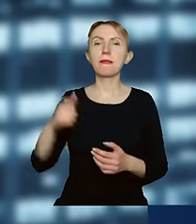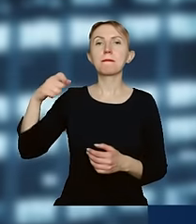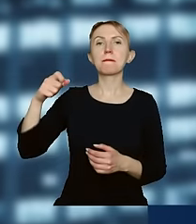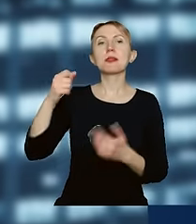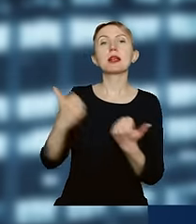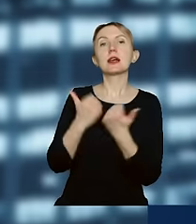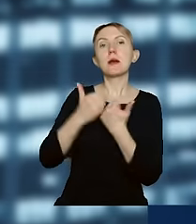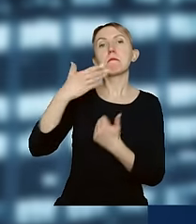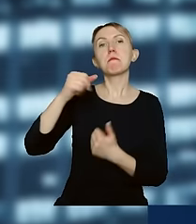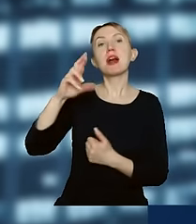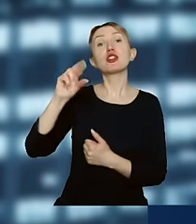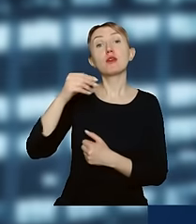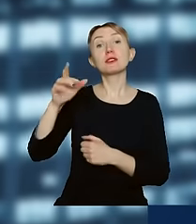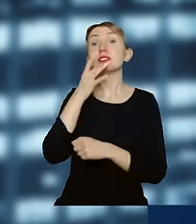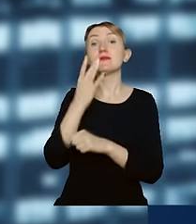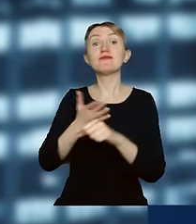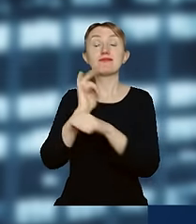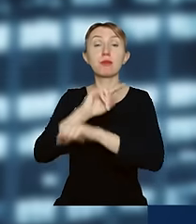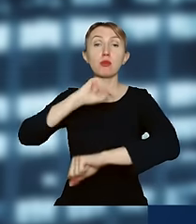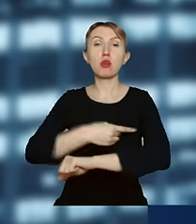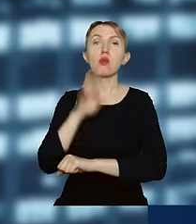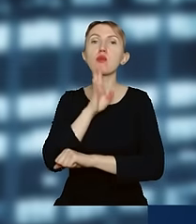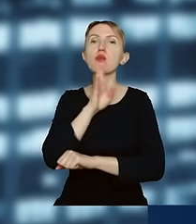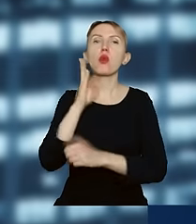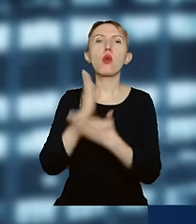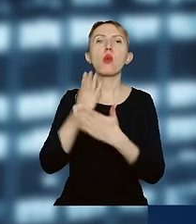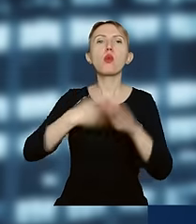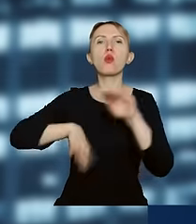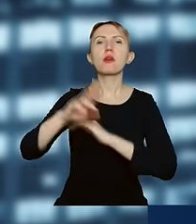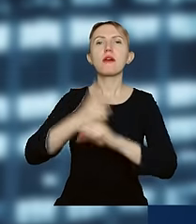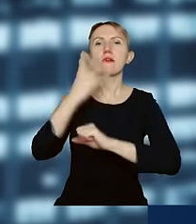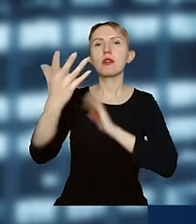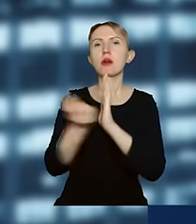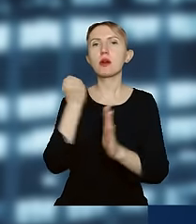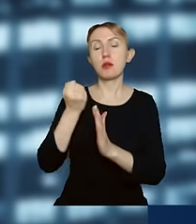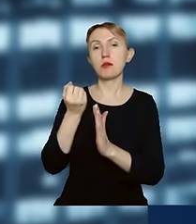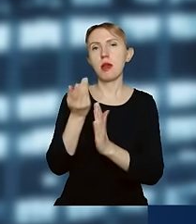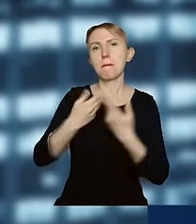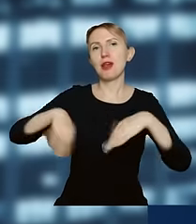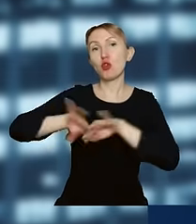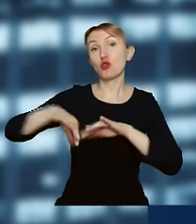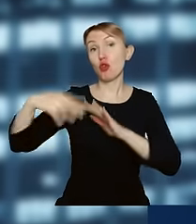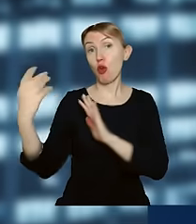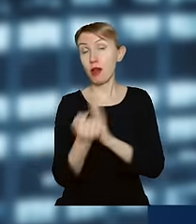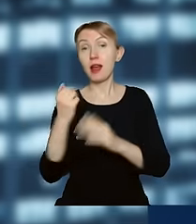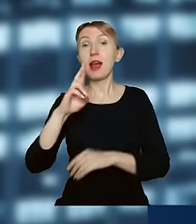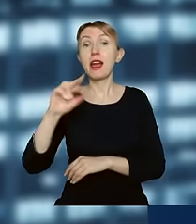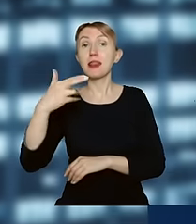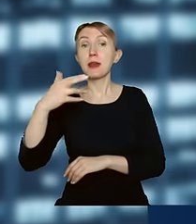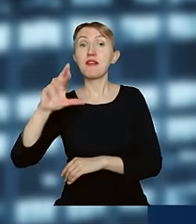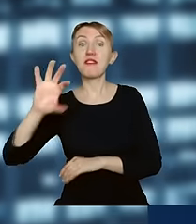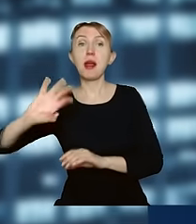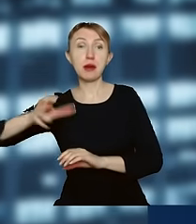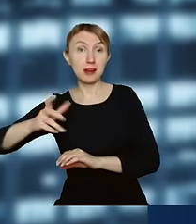Majchrowski otrzymał zarzuty prokuratorskie w związku z podejrzeniem, że przekroczył uprawnienia w celu osiągnięcia korzyści majątkowej, tak podało radio RMF FM.